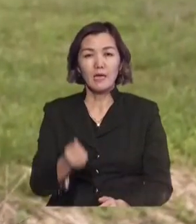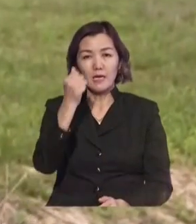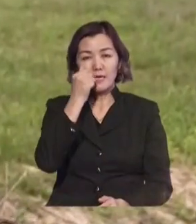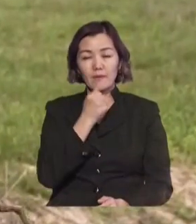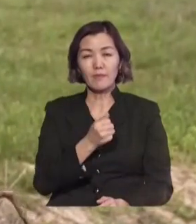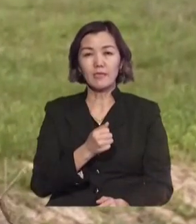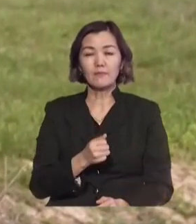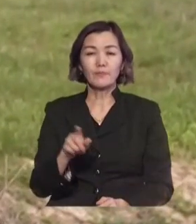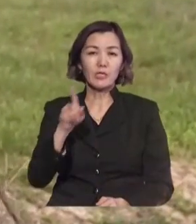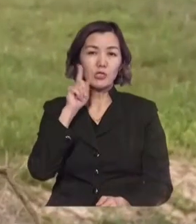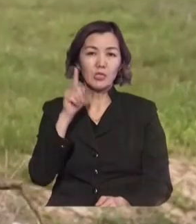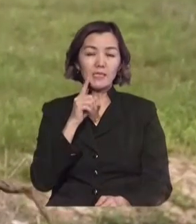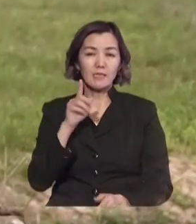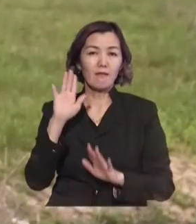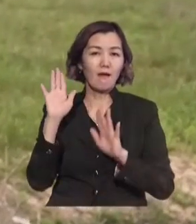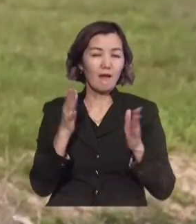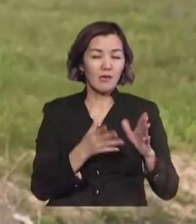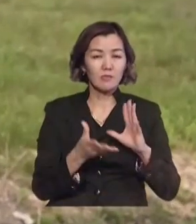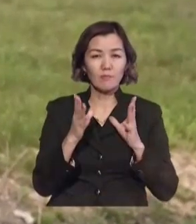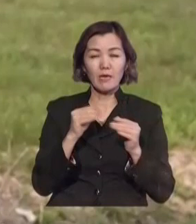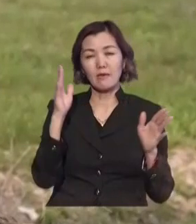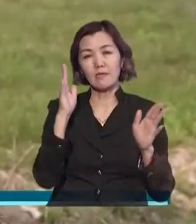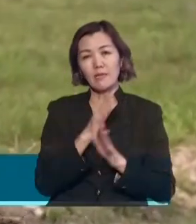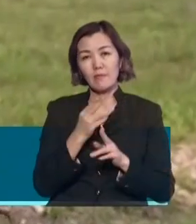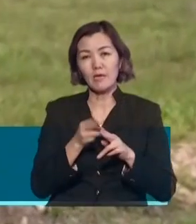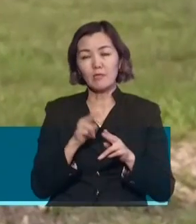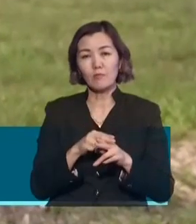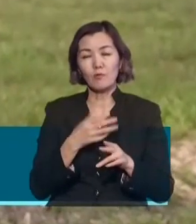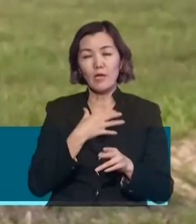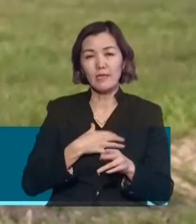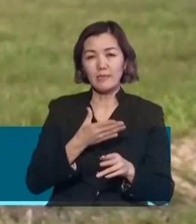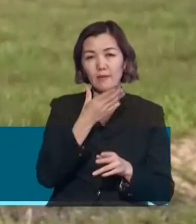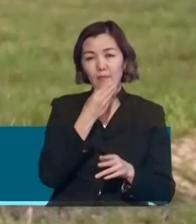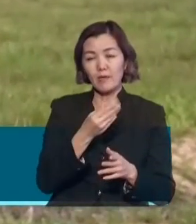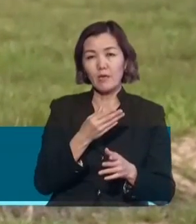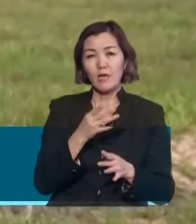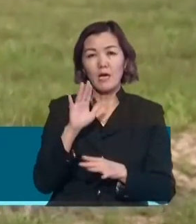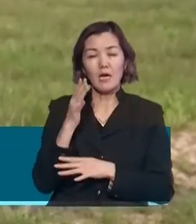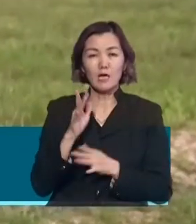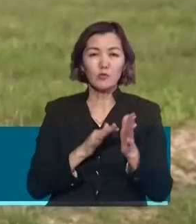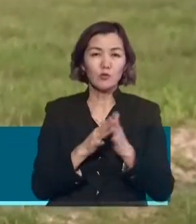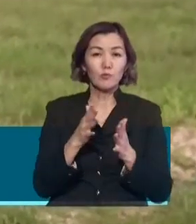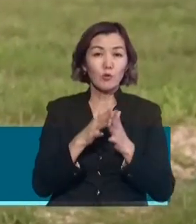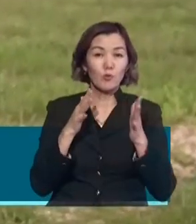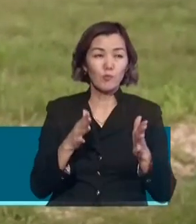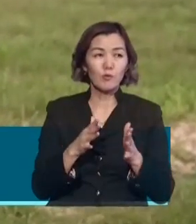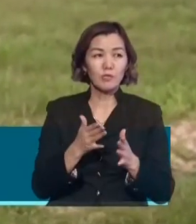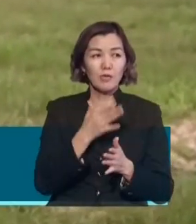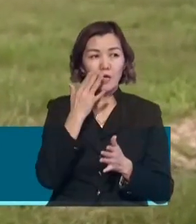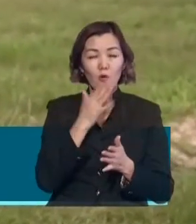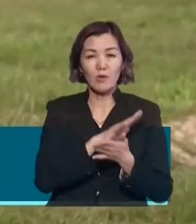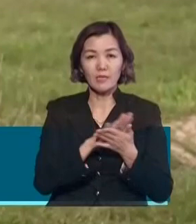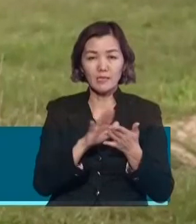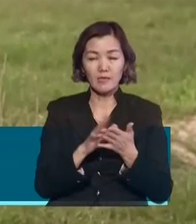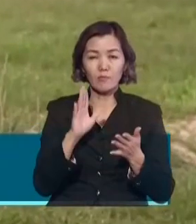әріптес. Жасыл желек, тал терек, табиғаттың тыныс алар өкпесі. Неғұрлым ағаш, өсімдік көп болса, соғұрлым ауа таза,